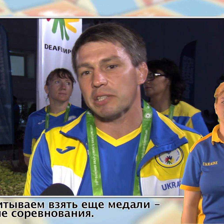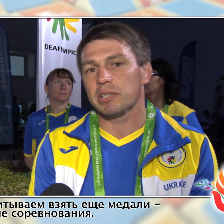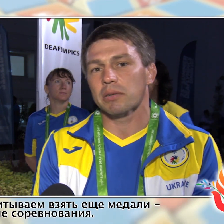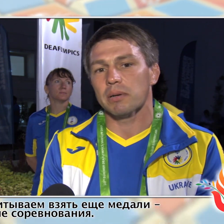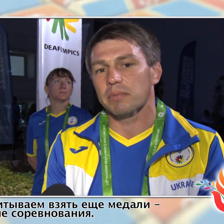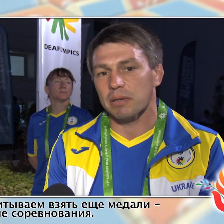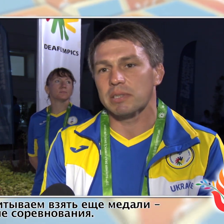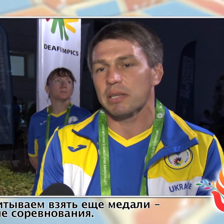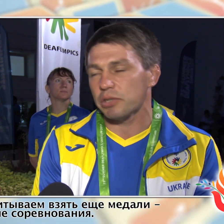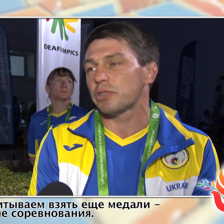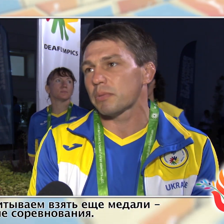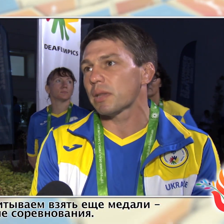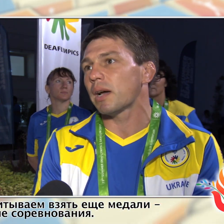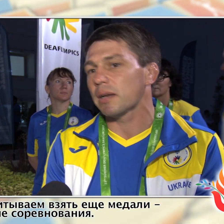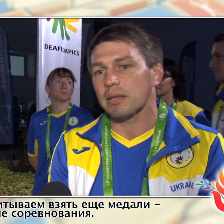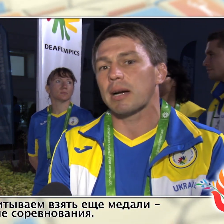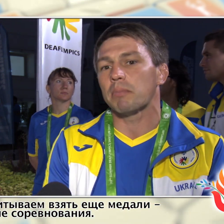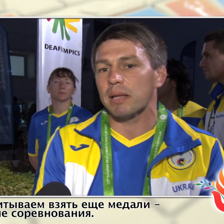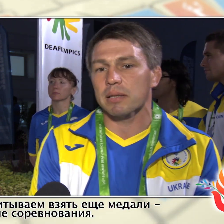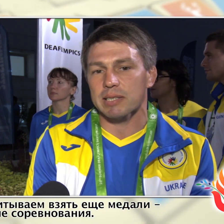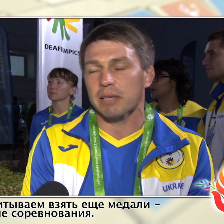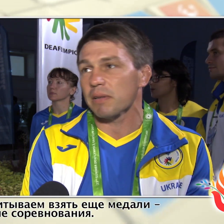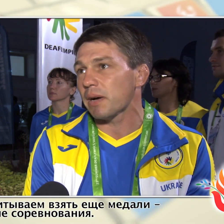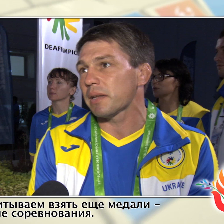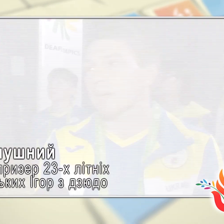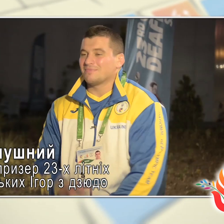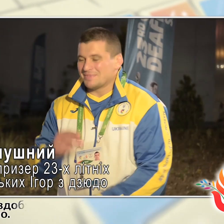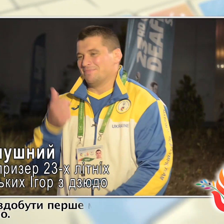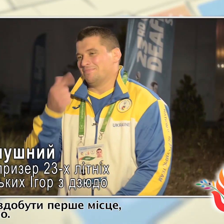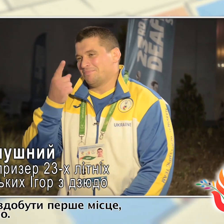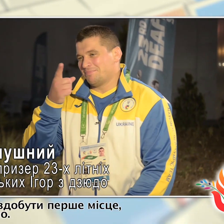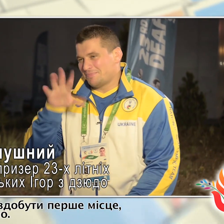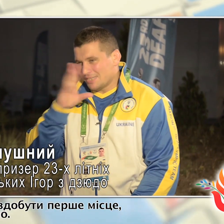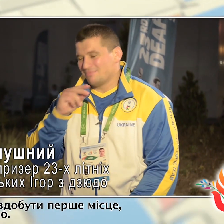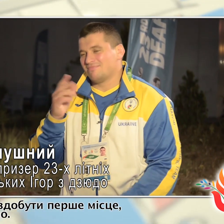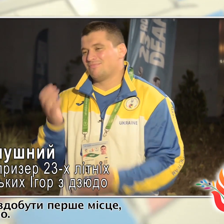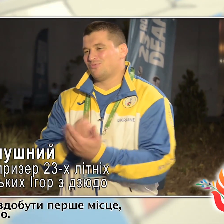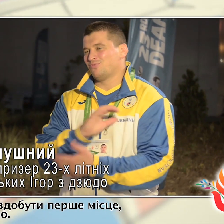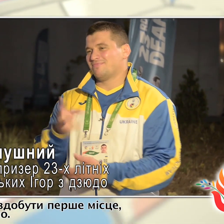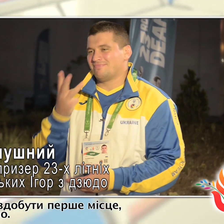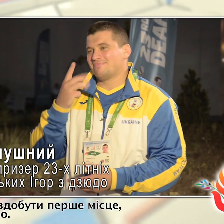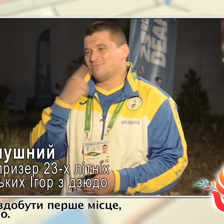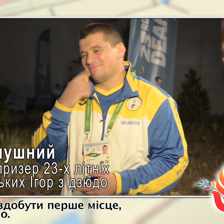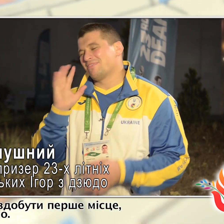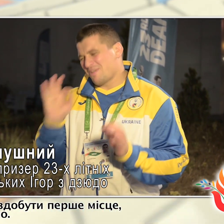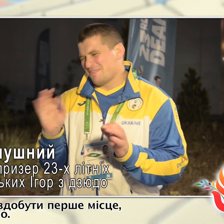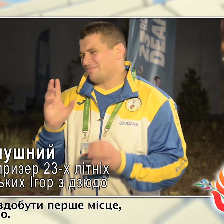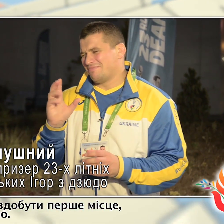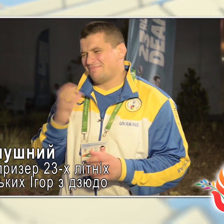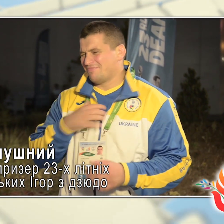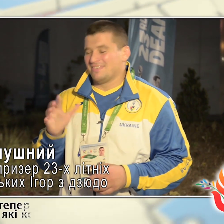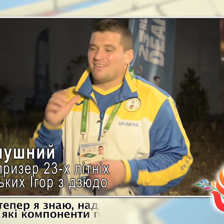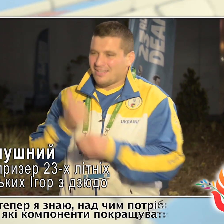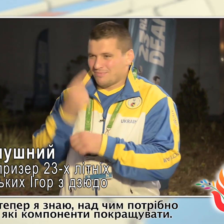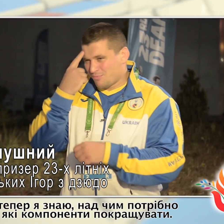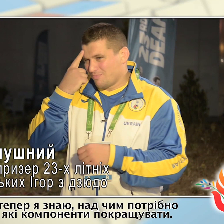ми розраховуємо взяти ще медалі. Це командне соревнування. Я дуже хотів здобути перше місце, але не вийшло.